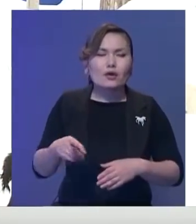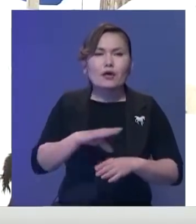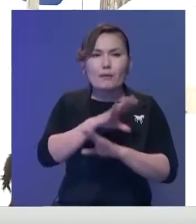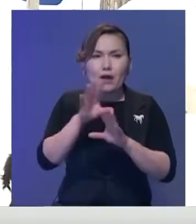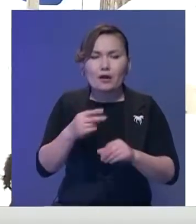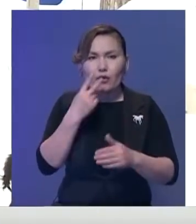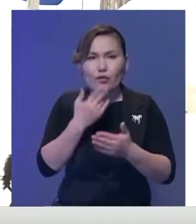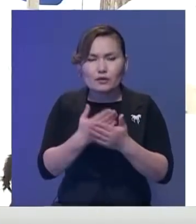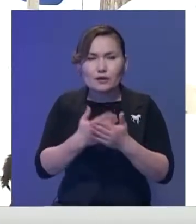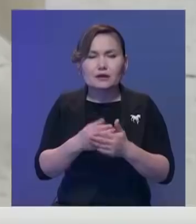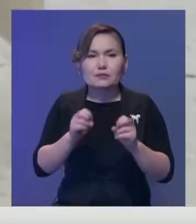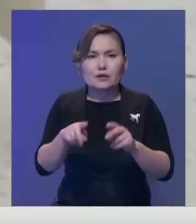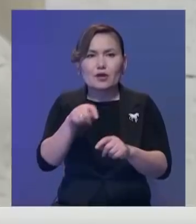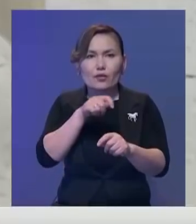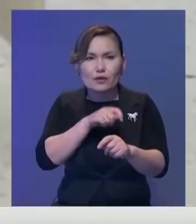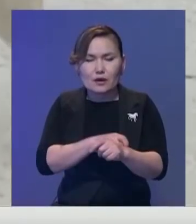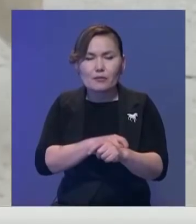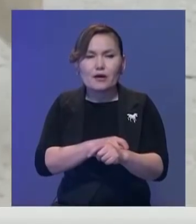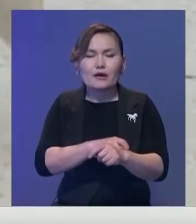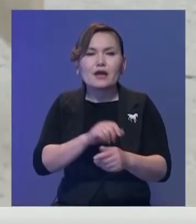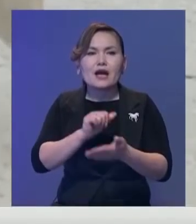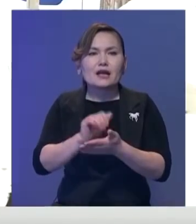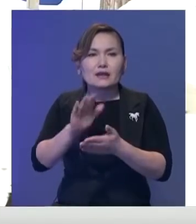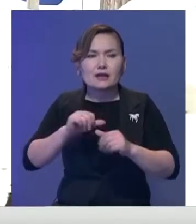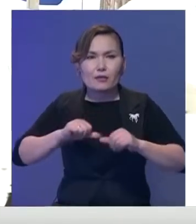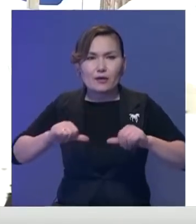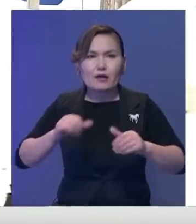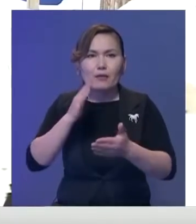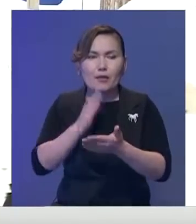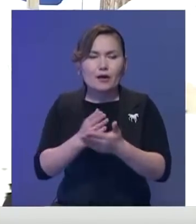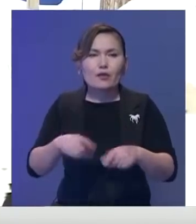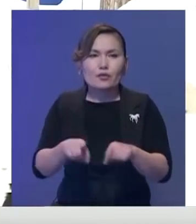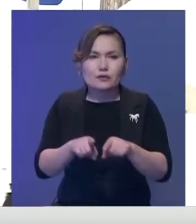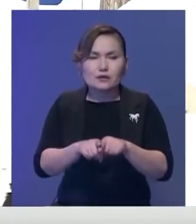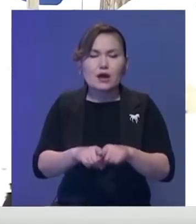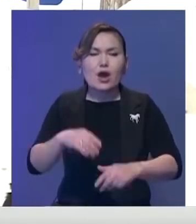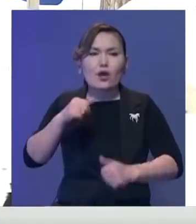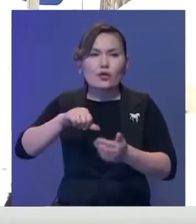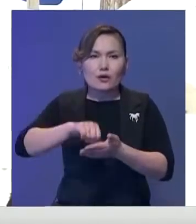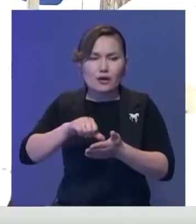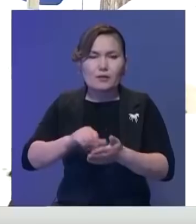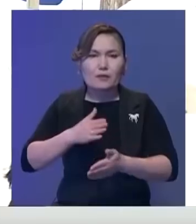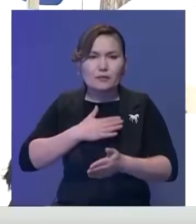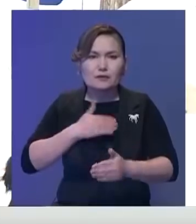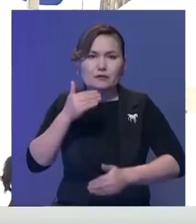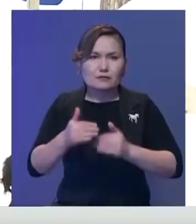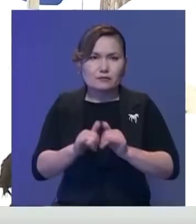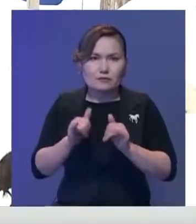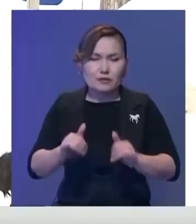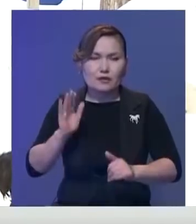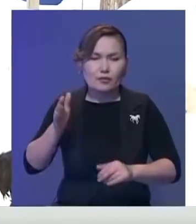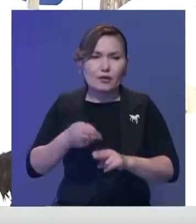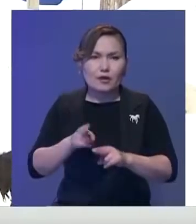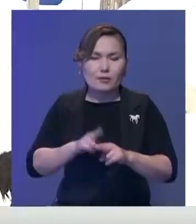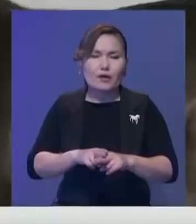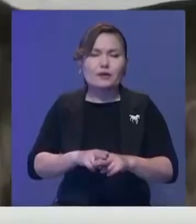соның бәрін өлшейтін кәдімгі лицензиясы бар, сарапшылар бар. Сондайды өткізсек, біз бір этаптан өтер едік. Сол кезде